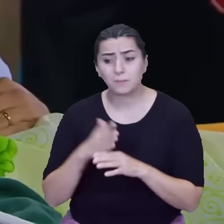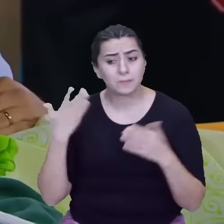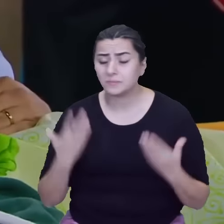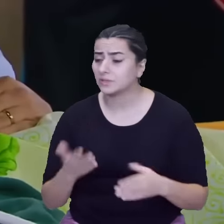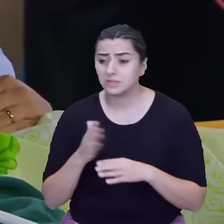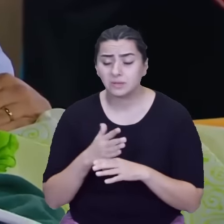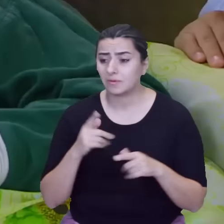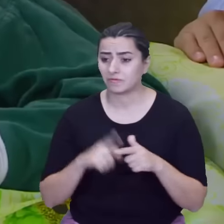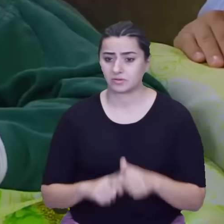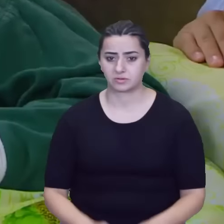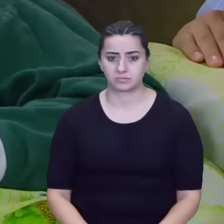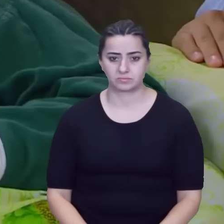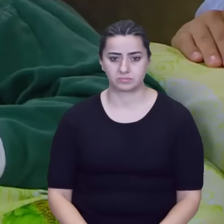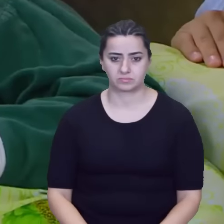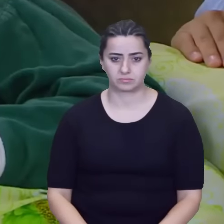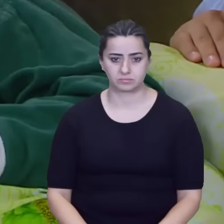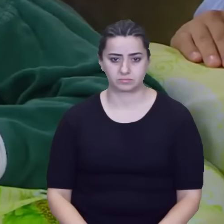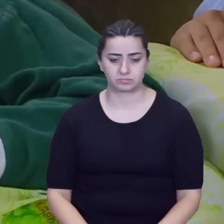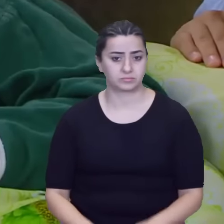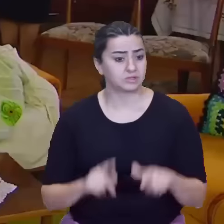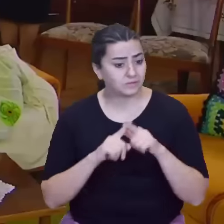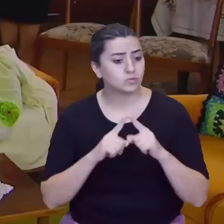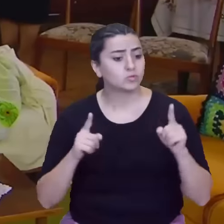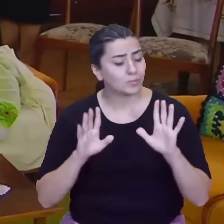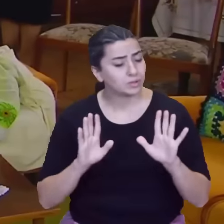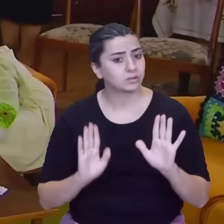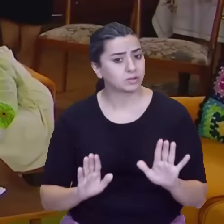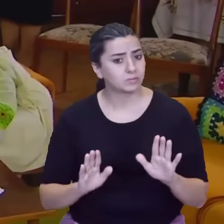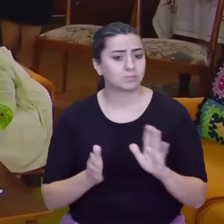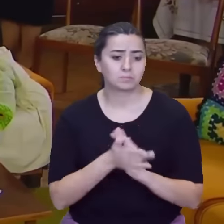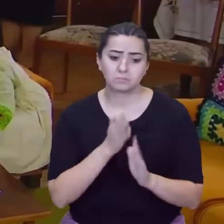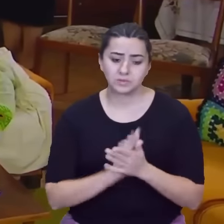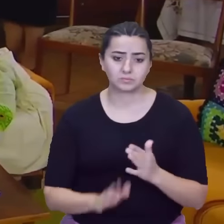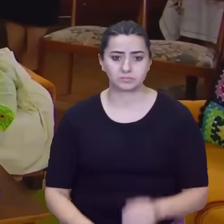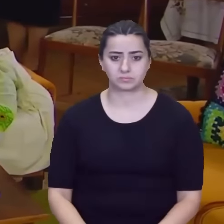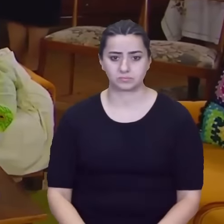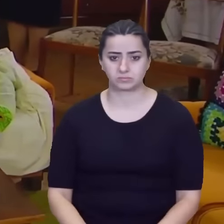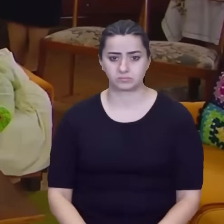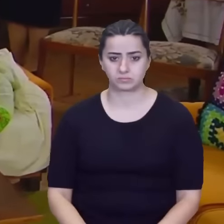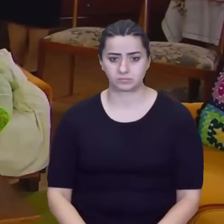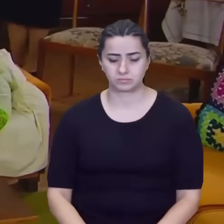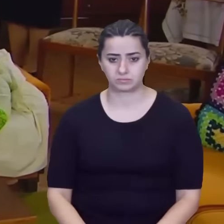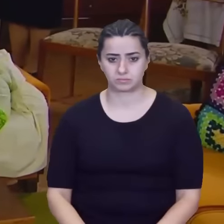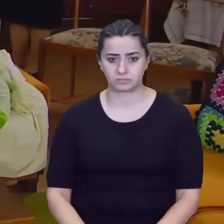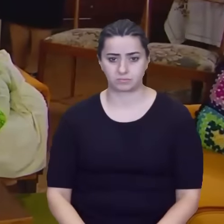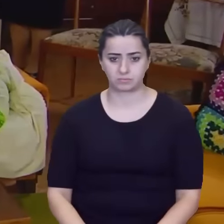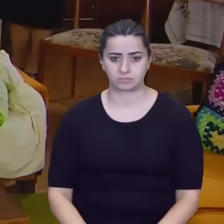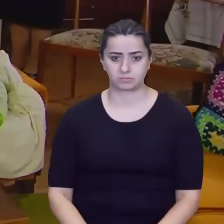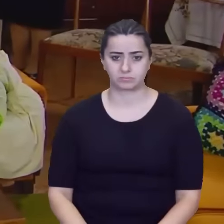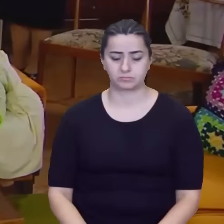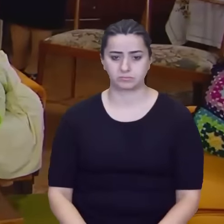Niçin yaptın Fethi? Aa Seyfi, tamam uzatmayalım yani. Olmuş bir kere. Seyfi kalkıyor.